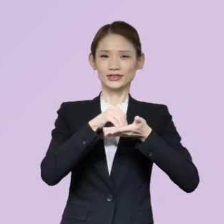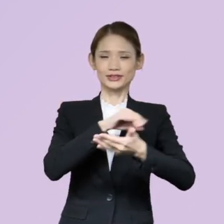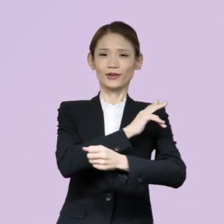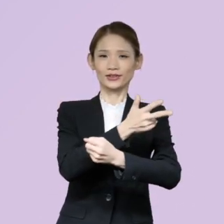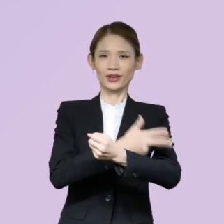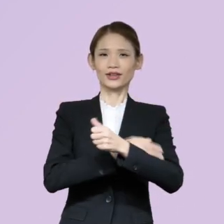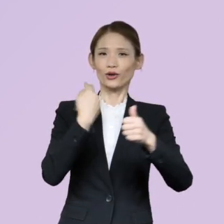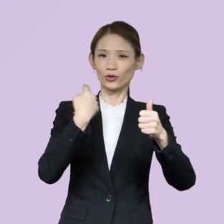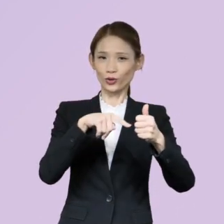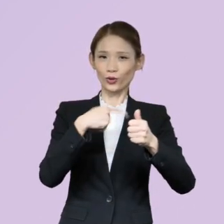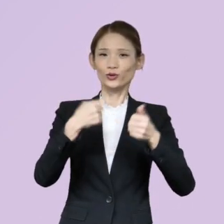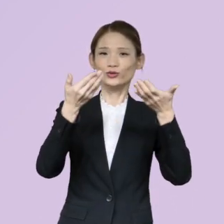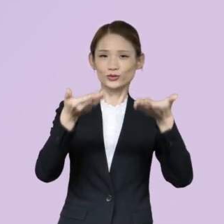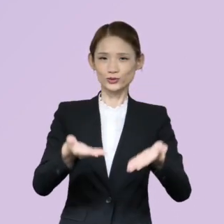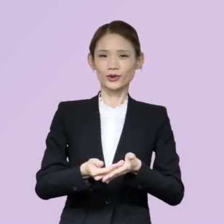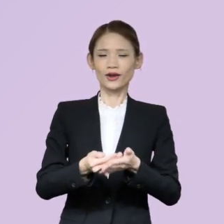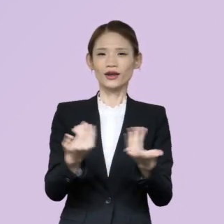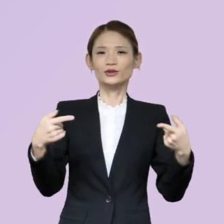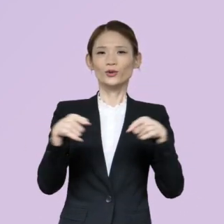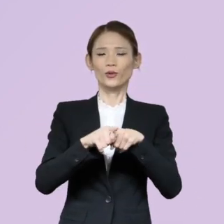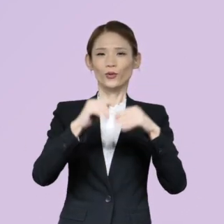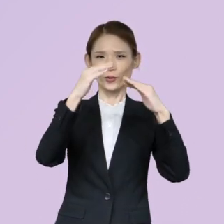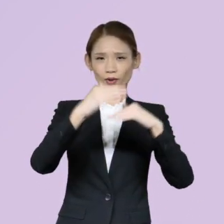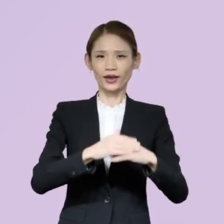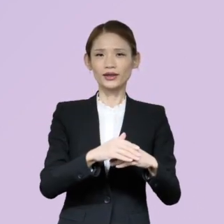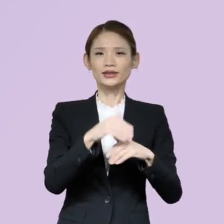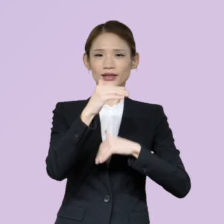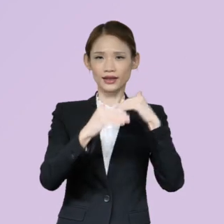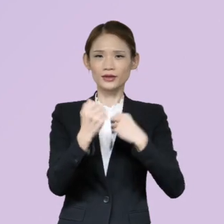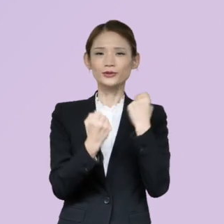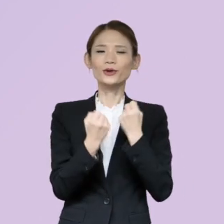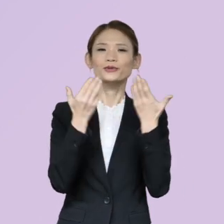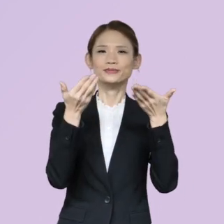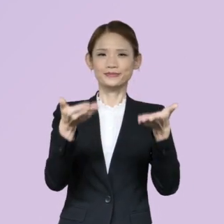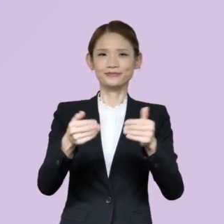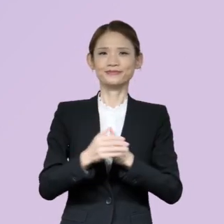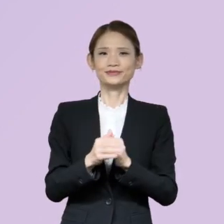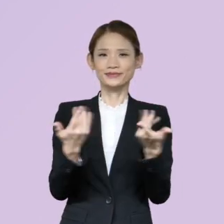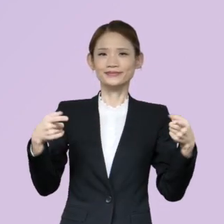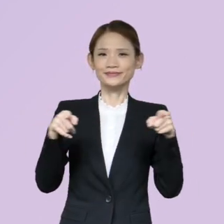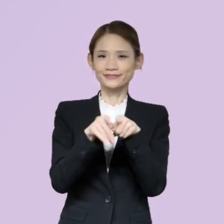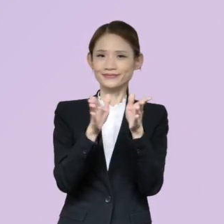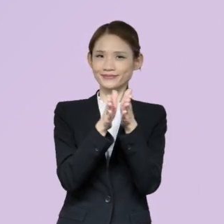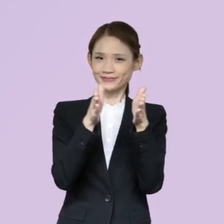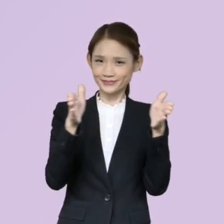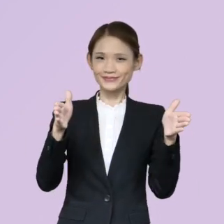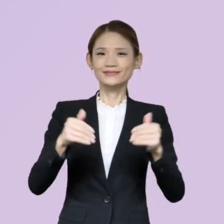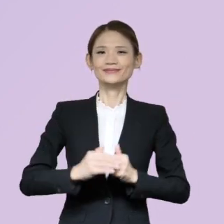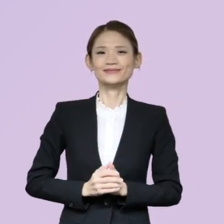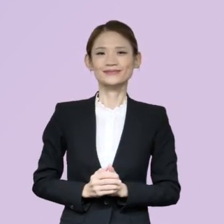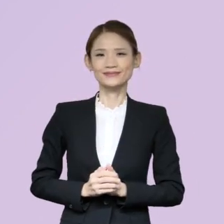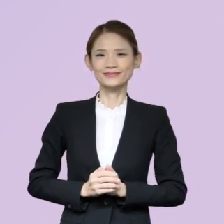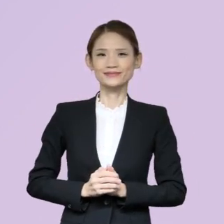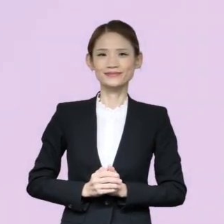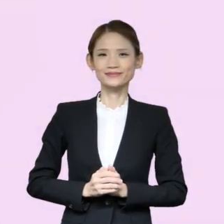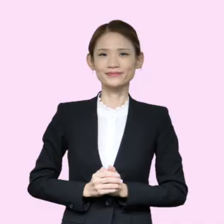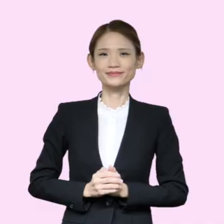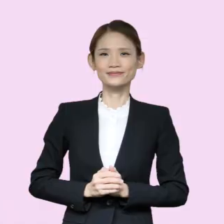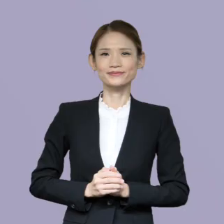신청 자격, 교육 및 휴가 등 공통사항에 대해 자세히 설명해 드리겠습니다. 함께 시작해 볼까요?